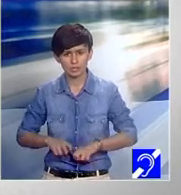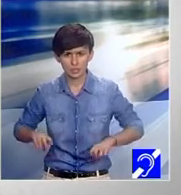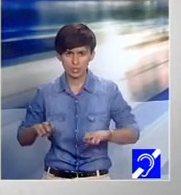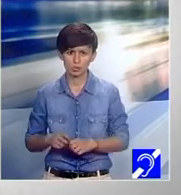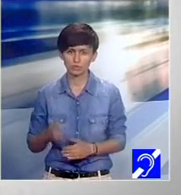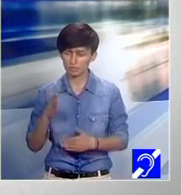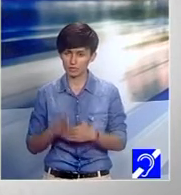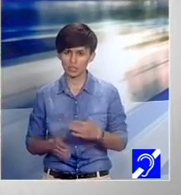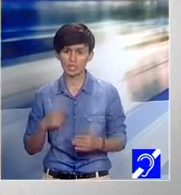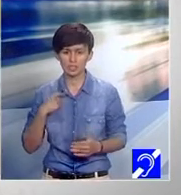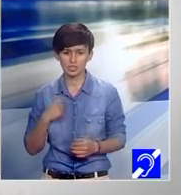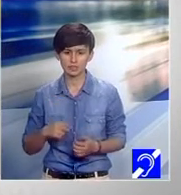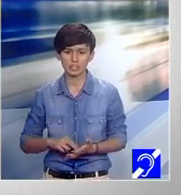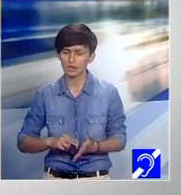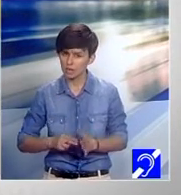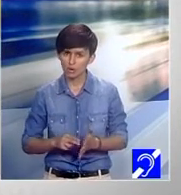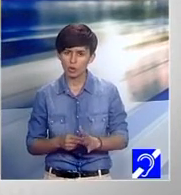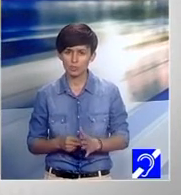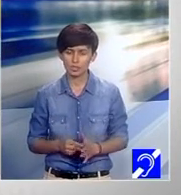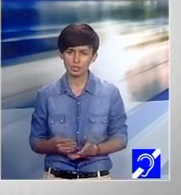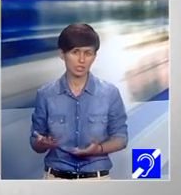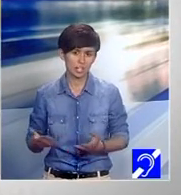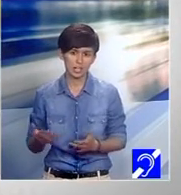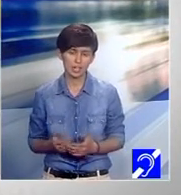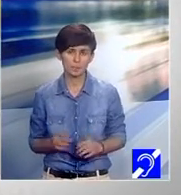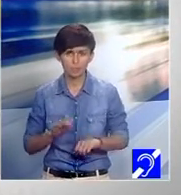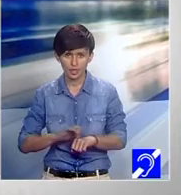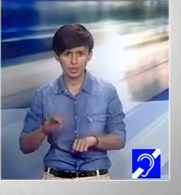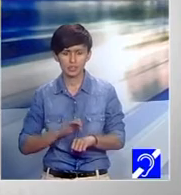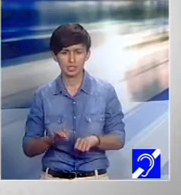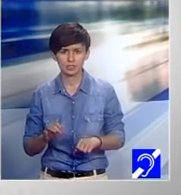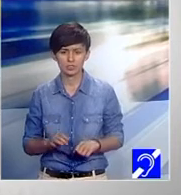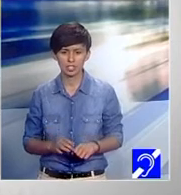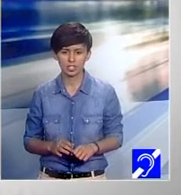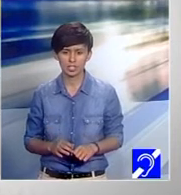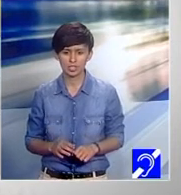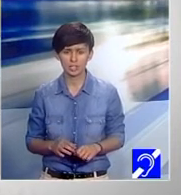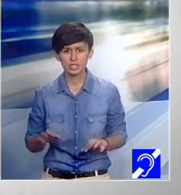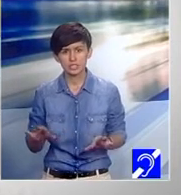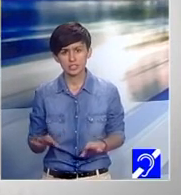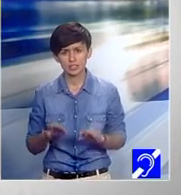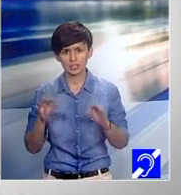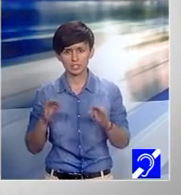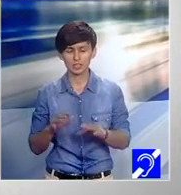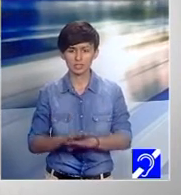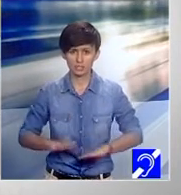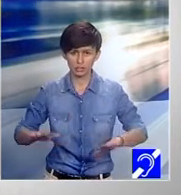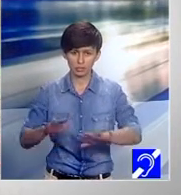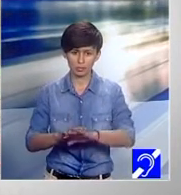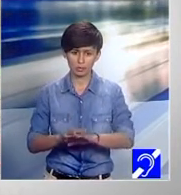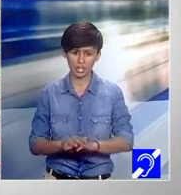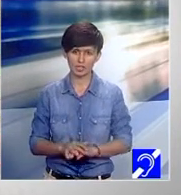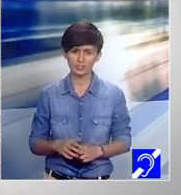metodă screening care încearcă să scoată dintr-o populație care nu prezintă niciun fel de simptome,